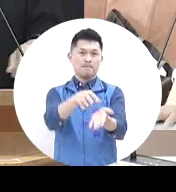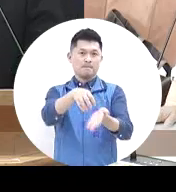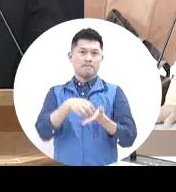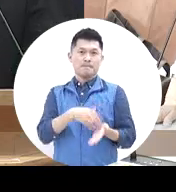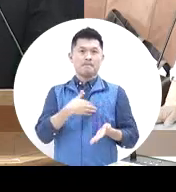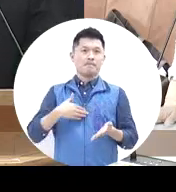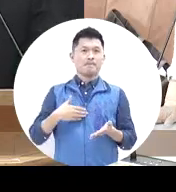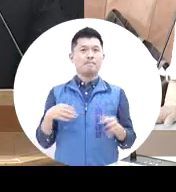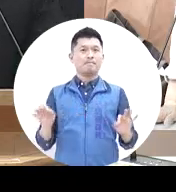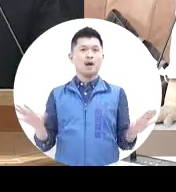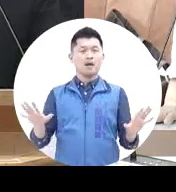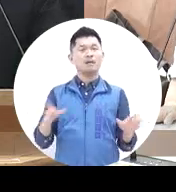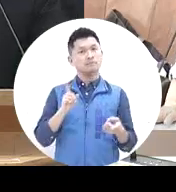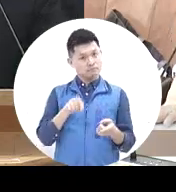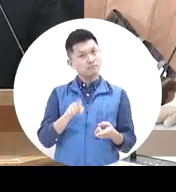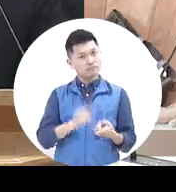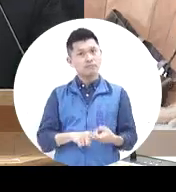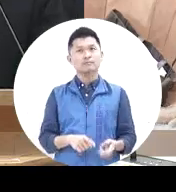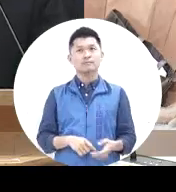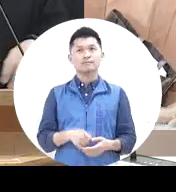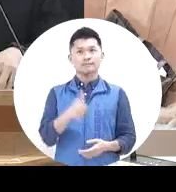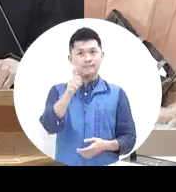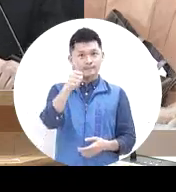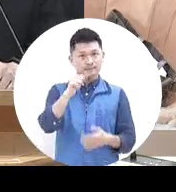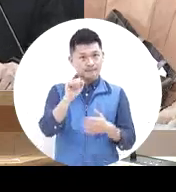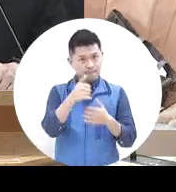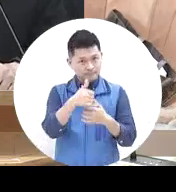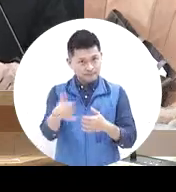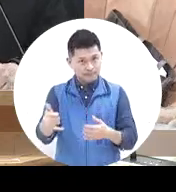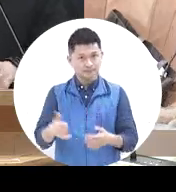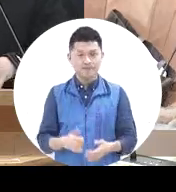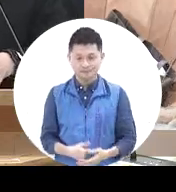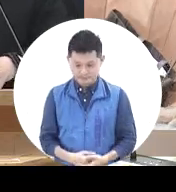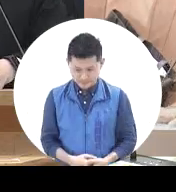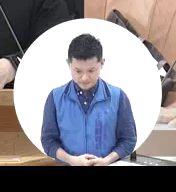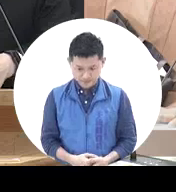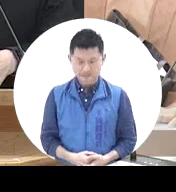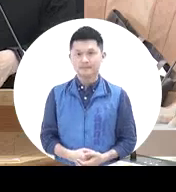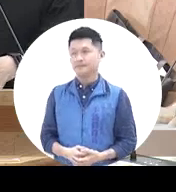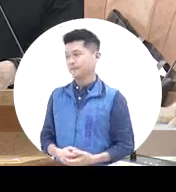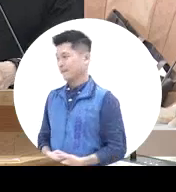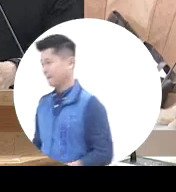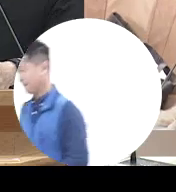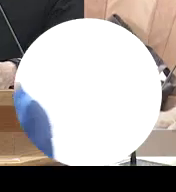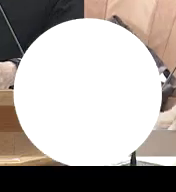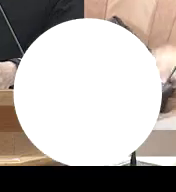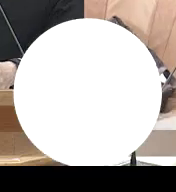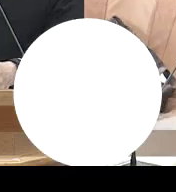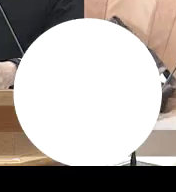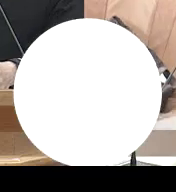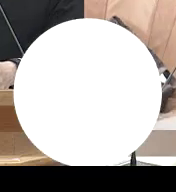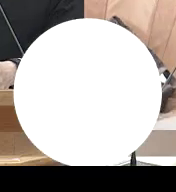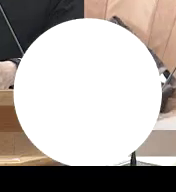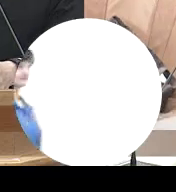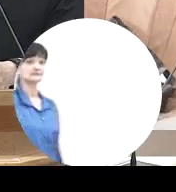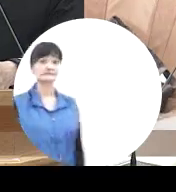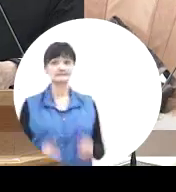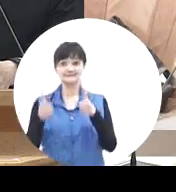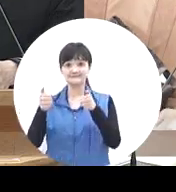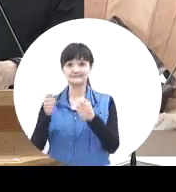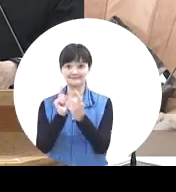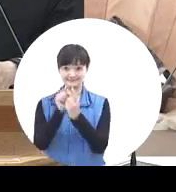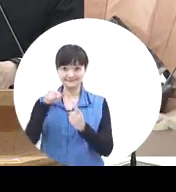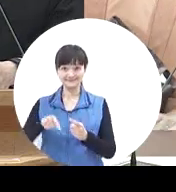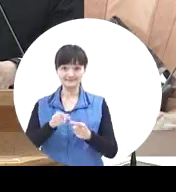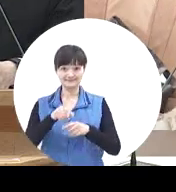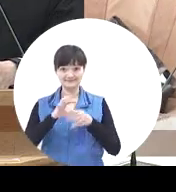才对。谢谢。 感谢议员吼，对这个地方的大小大事的关心。这个健保卡的